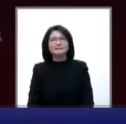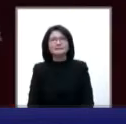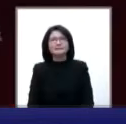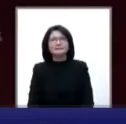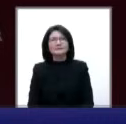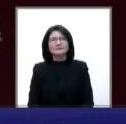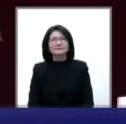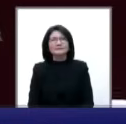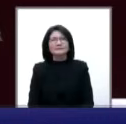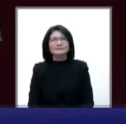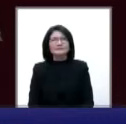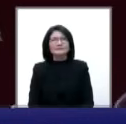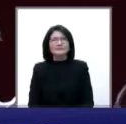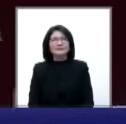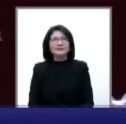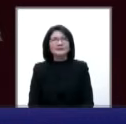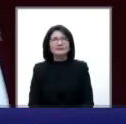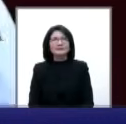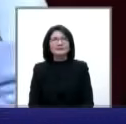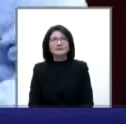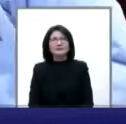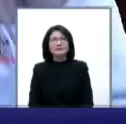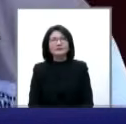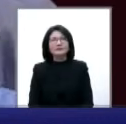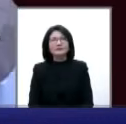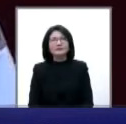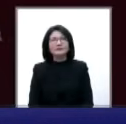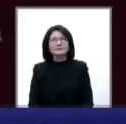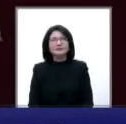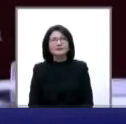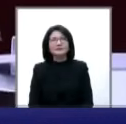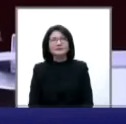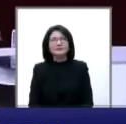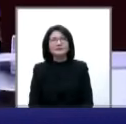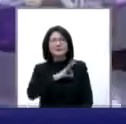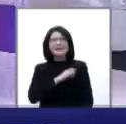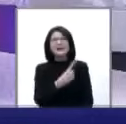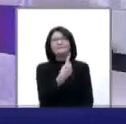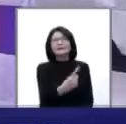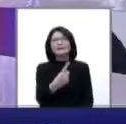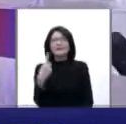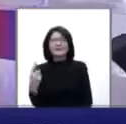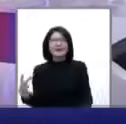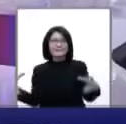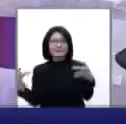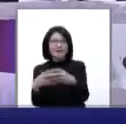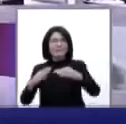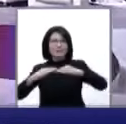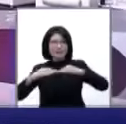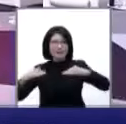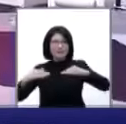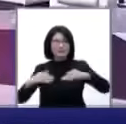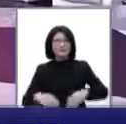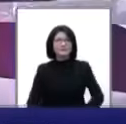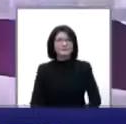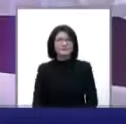dikenakan betul Heeh nah kemudian kalau kita lihat di 01 ya Eh kali ini cakimin ya seperti saya mengatakan bahwa ini